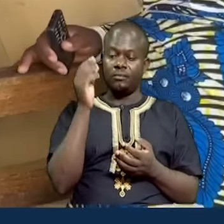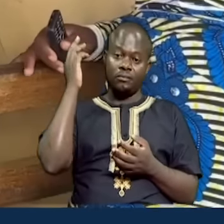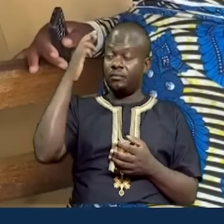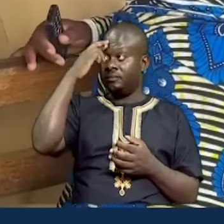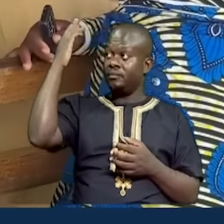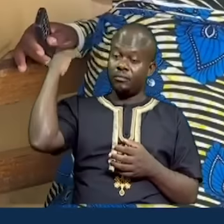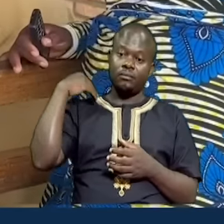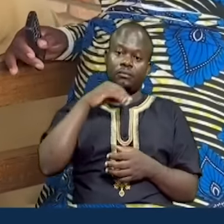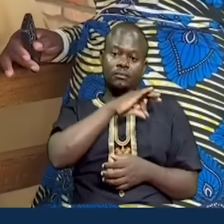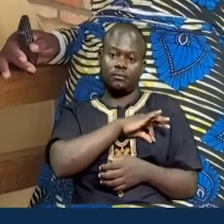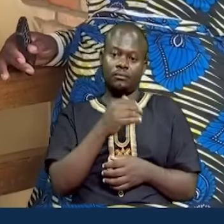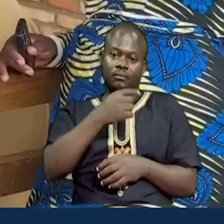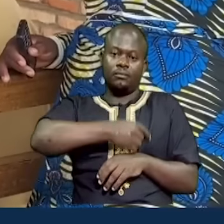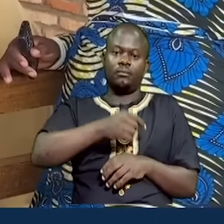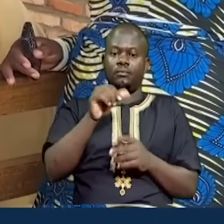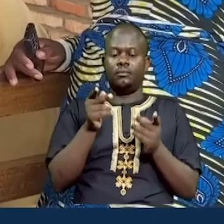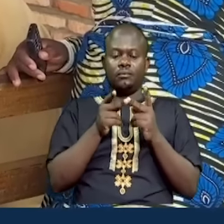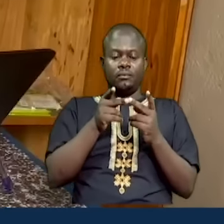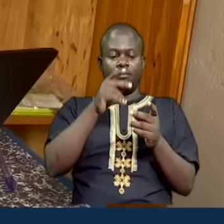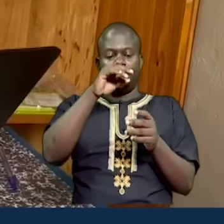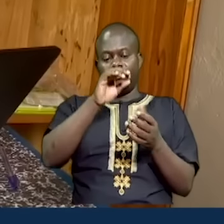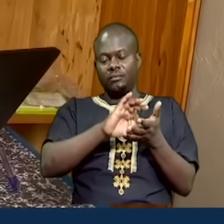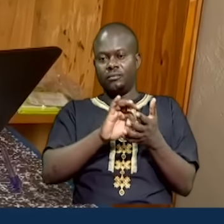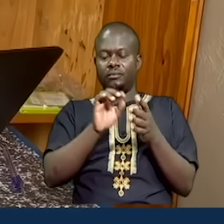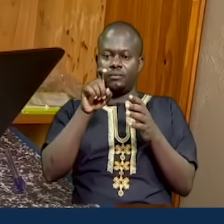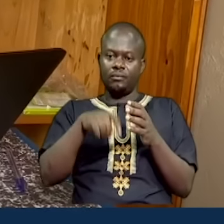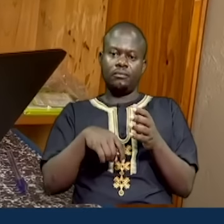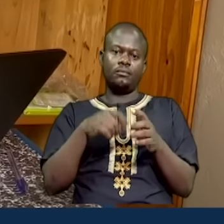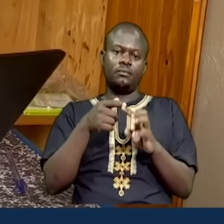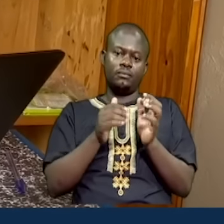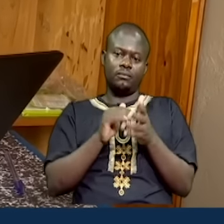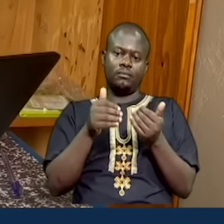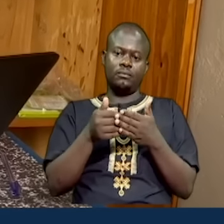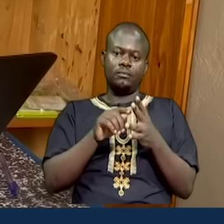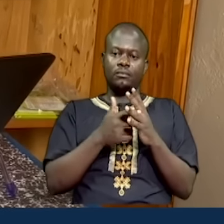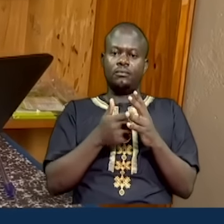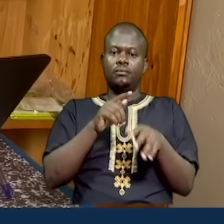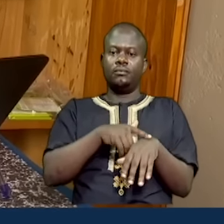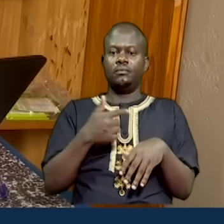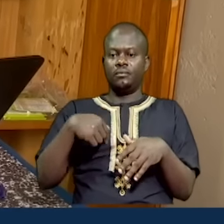gihe uyu munsi harahanditse aho yagombye kubahemba icyo gihe ariko dutangire ryari ngira ngo